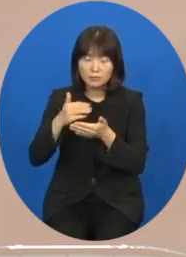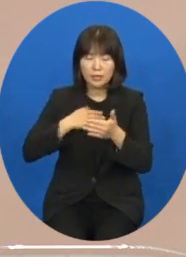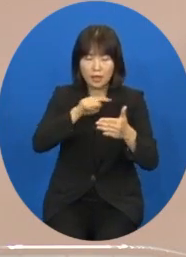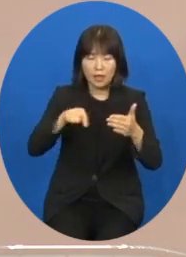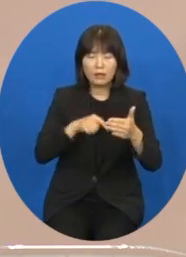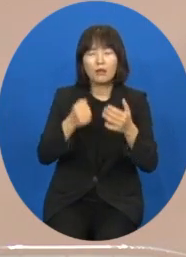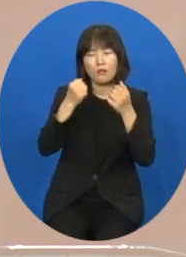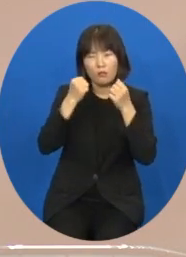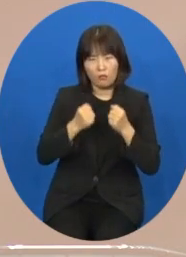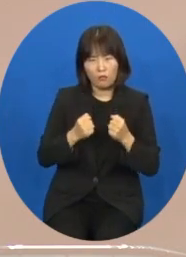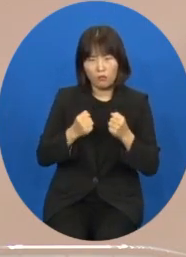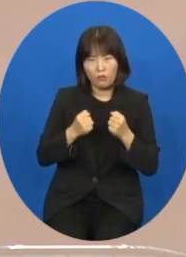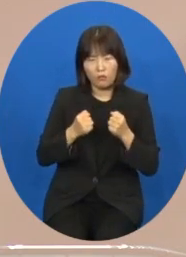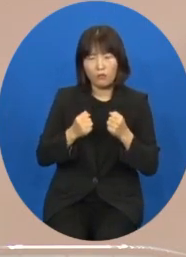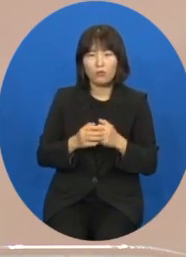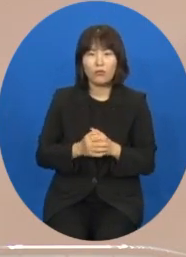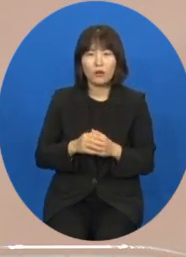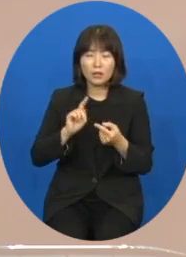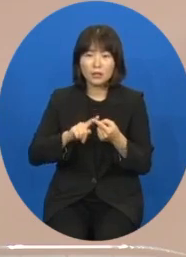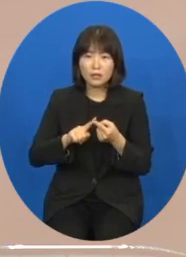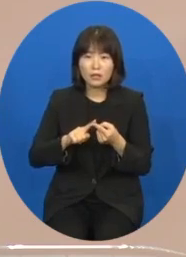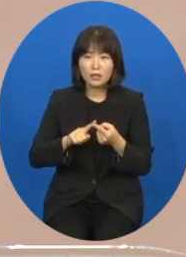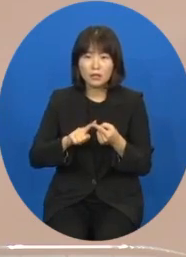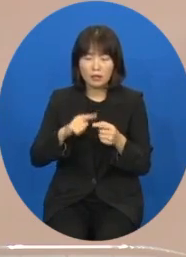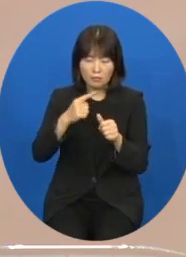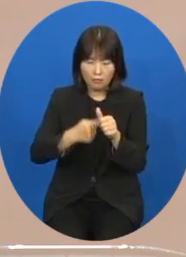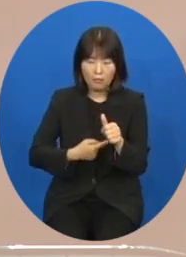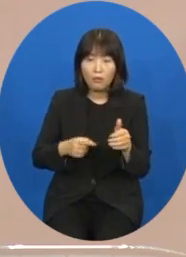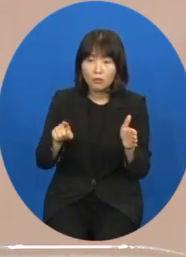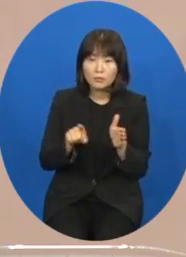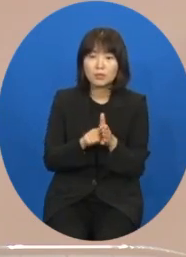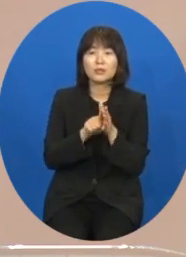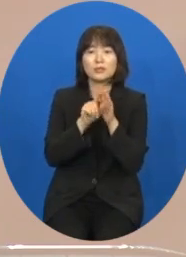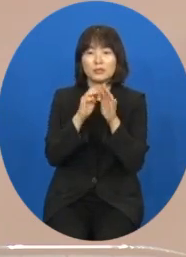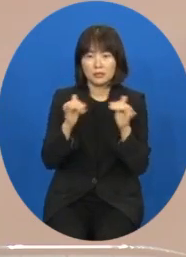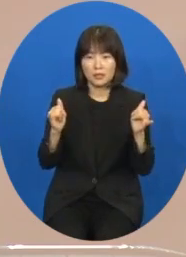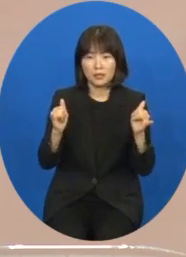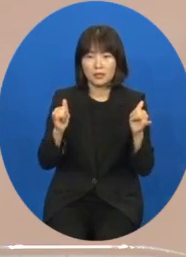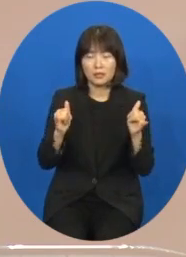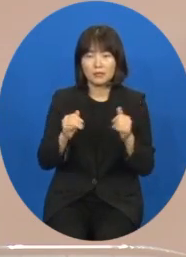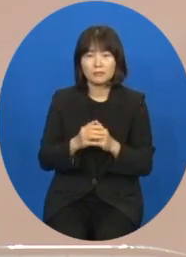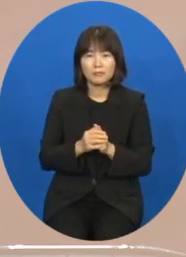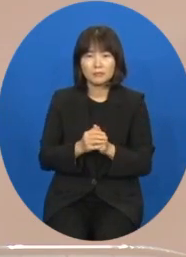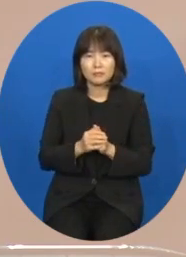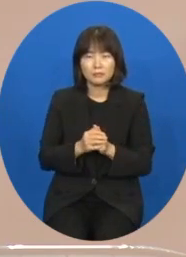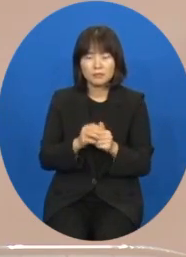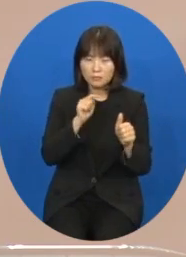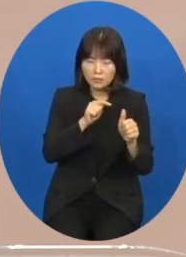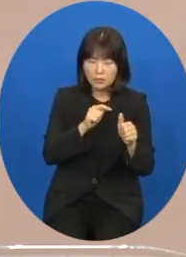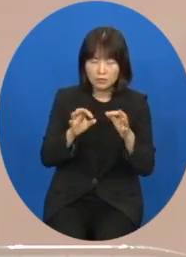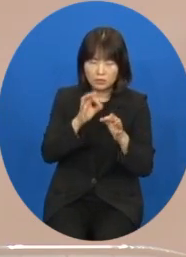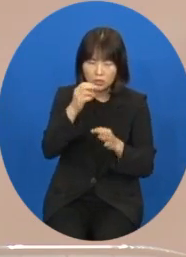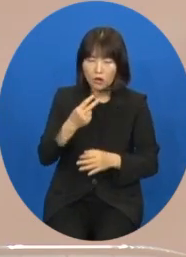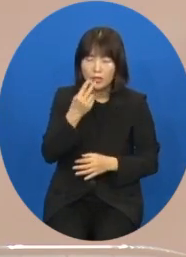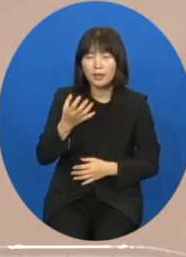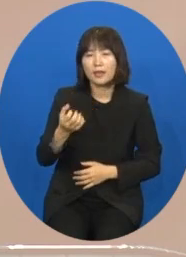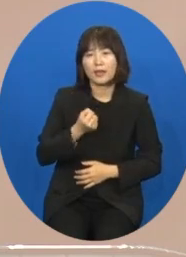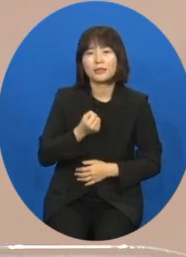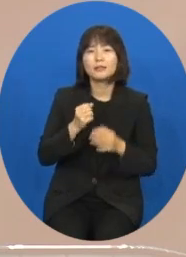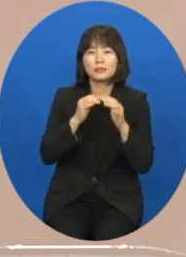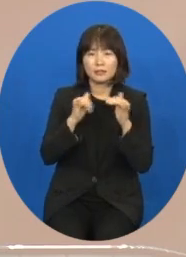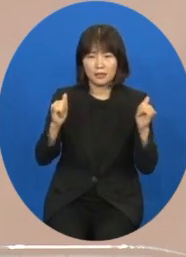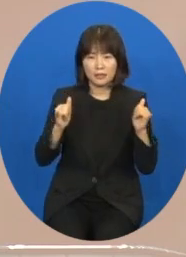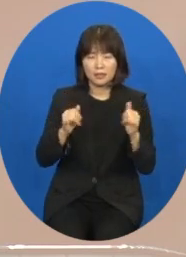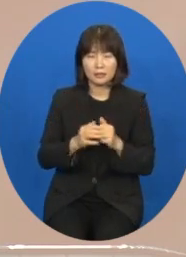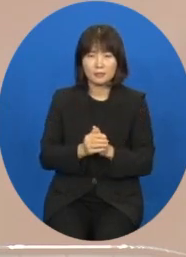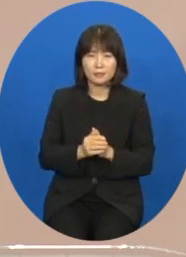거하시는구나. 이 사실이 믿어지는 사람은 그 사람은 영생을 가진 사람.